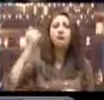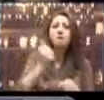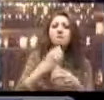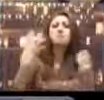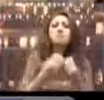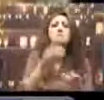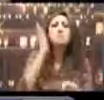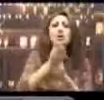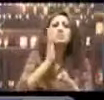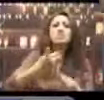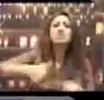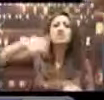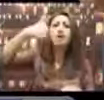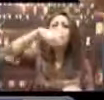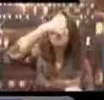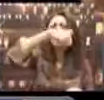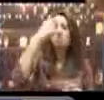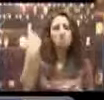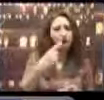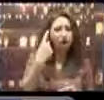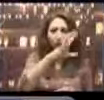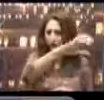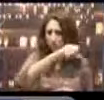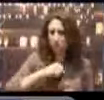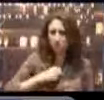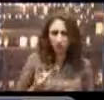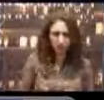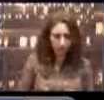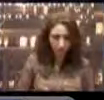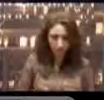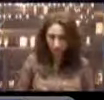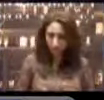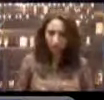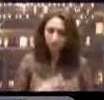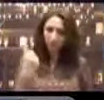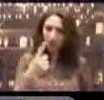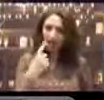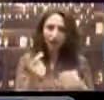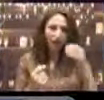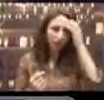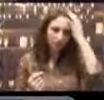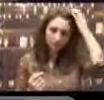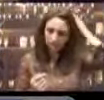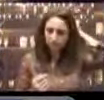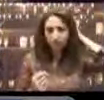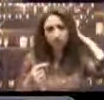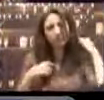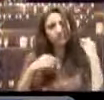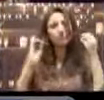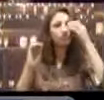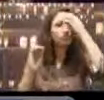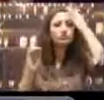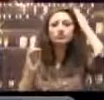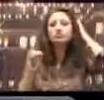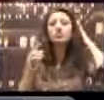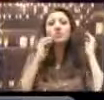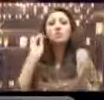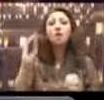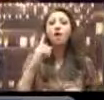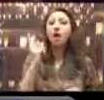احترافي جدا جدا جدا، وانا ايا كان هو موقفه ايه في الموضوع ده هو يتكلم عنه، بس انا قصدي ان هو بمنتهى